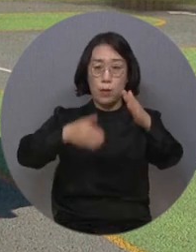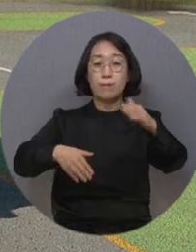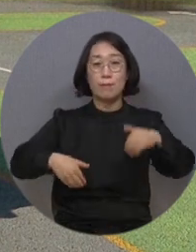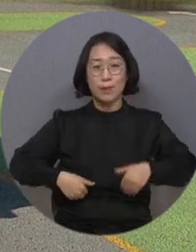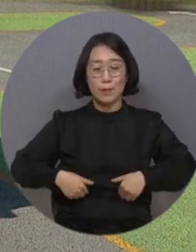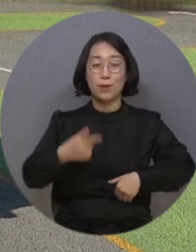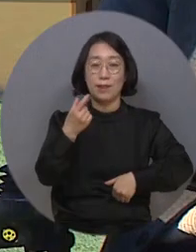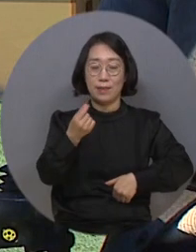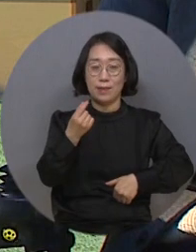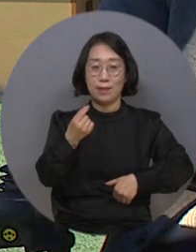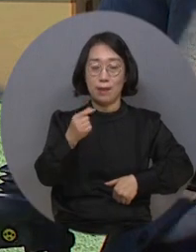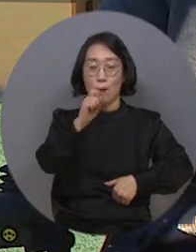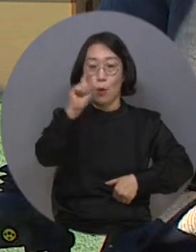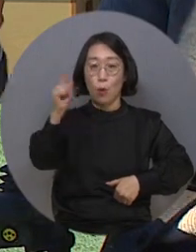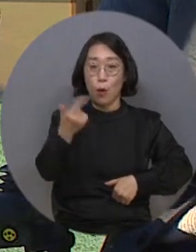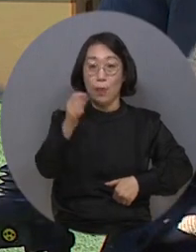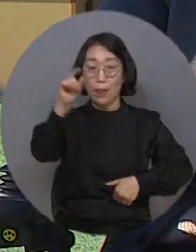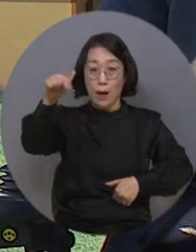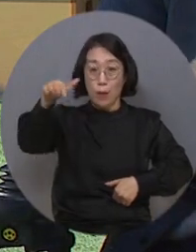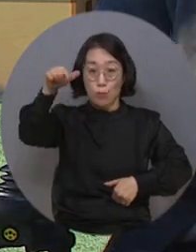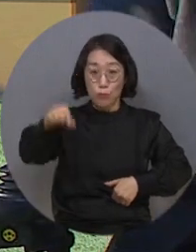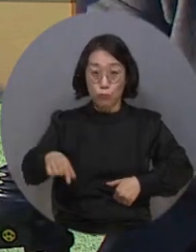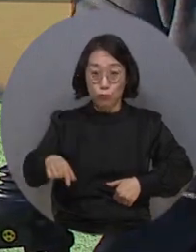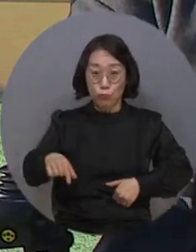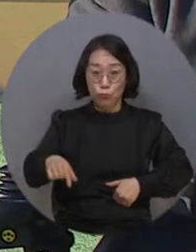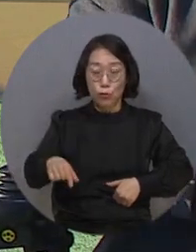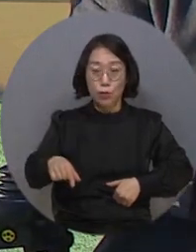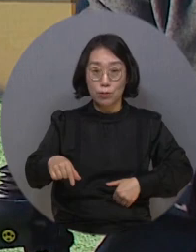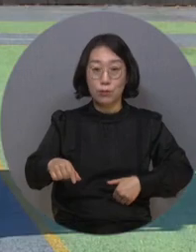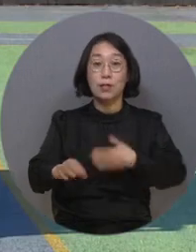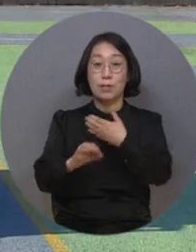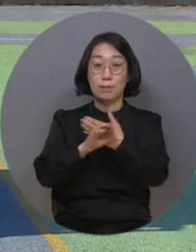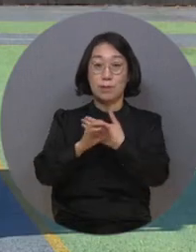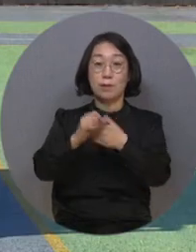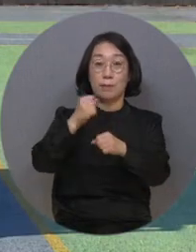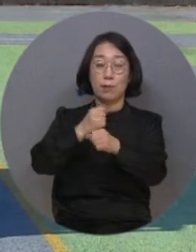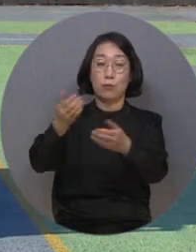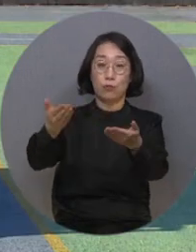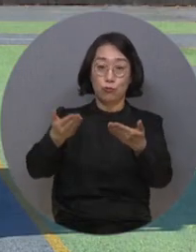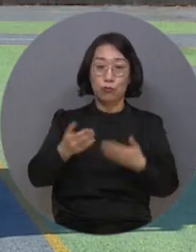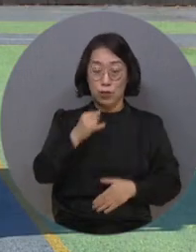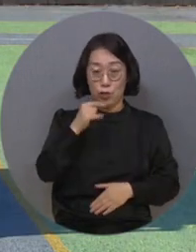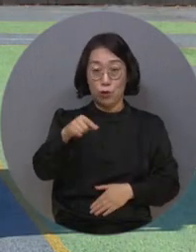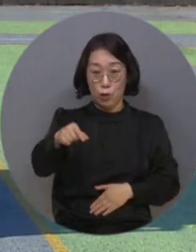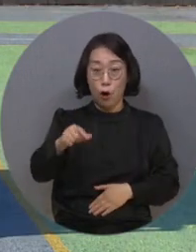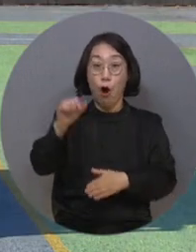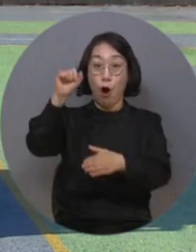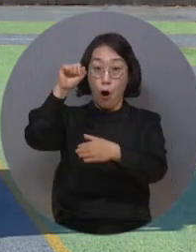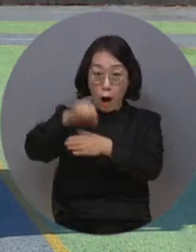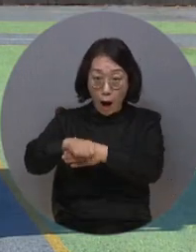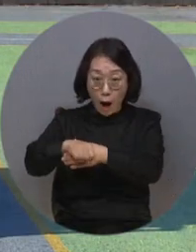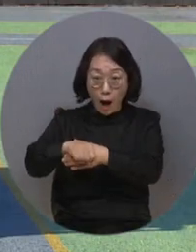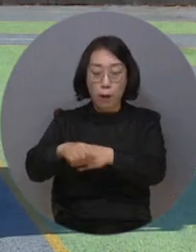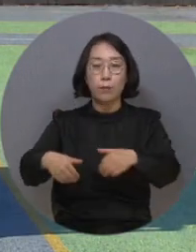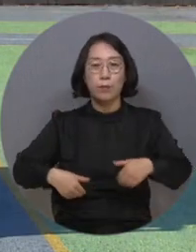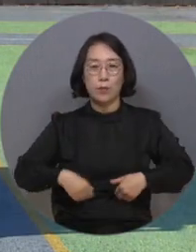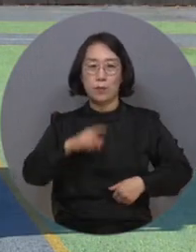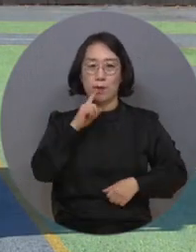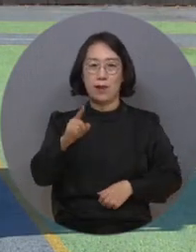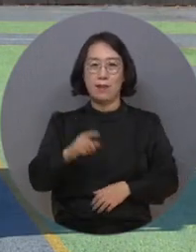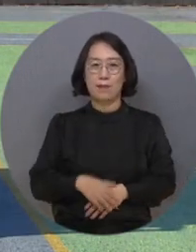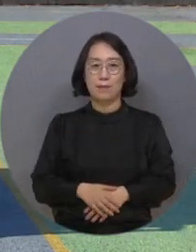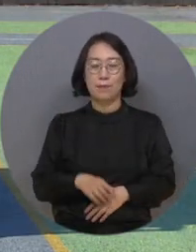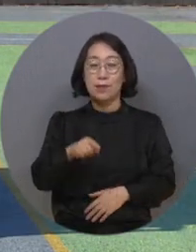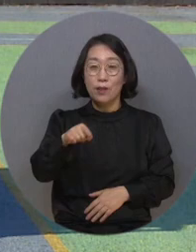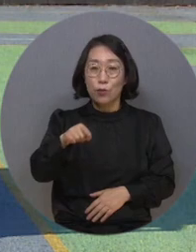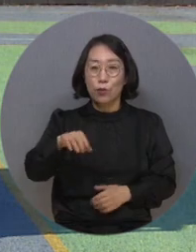근데 간악구에서는 이게 자격증이야. 그렇죠. 이거 없으면 전동하지 못하. 진짜요? 근데